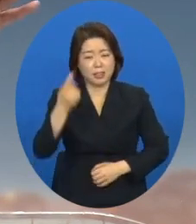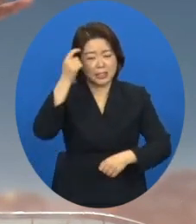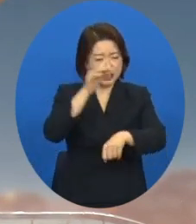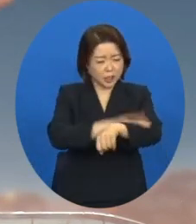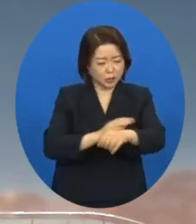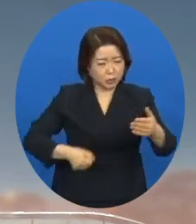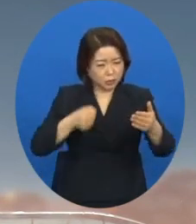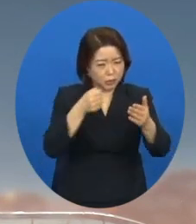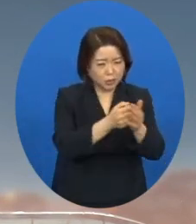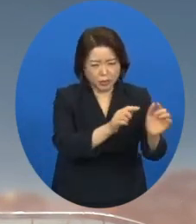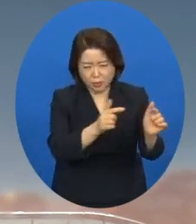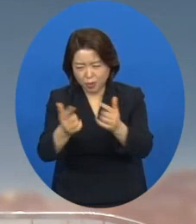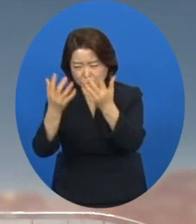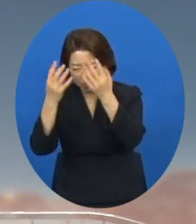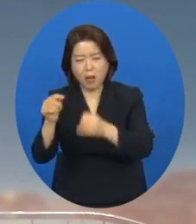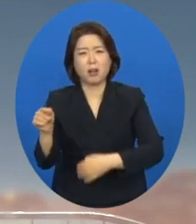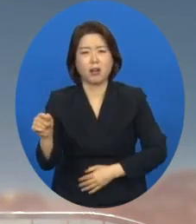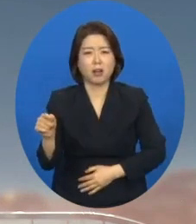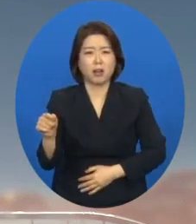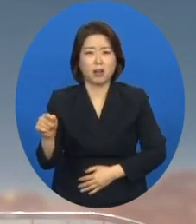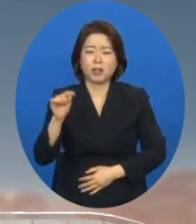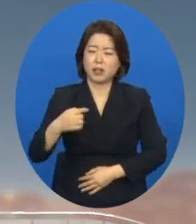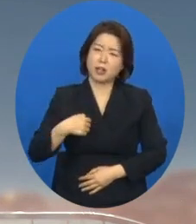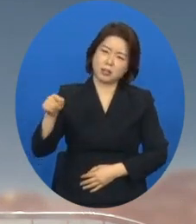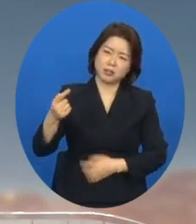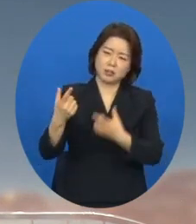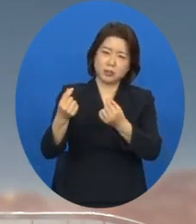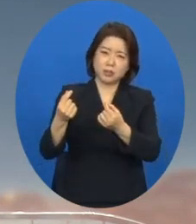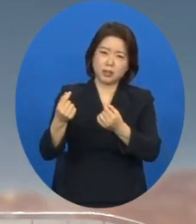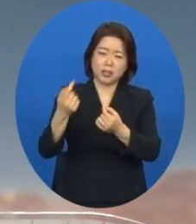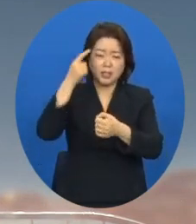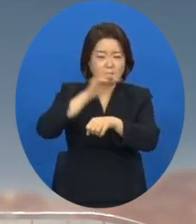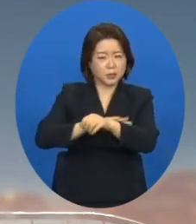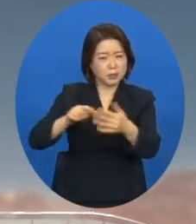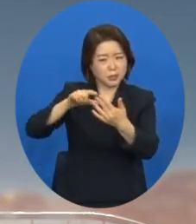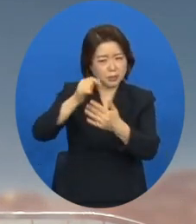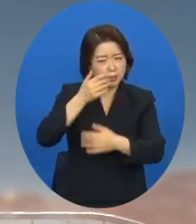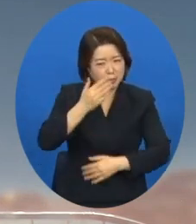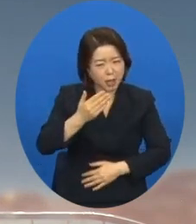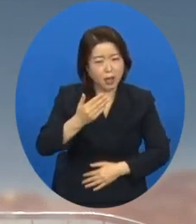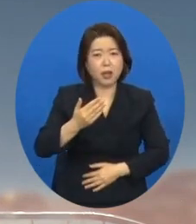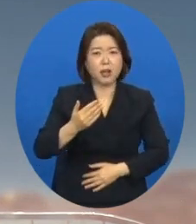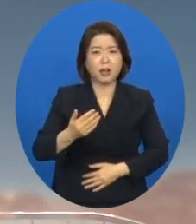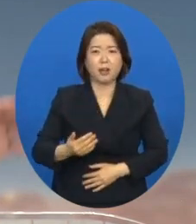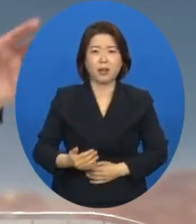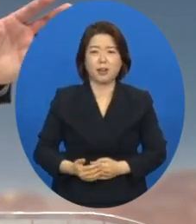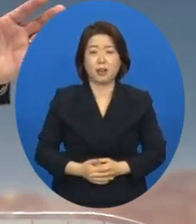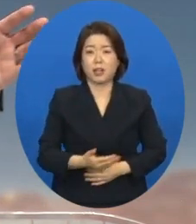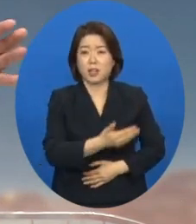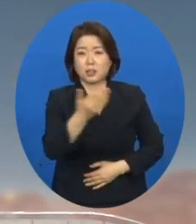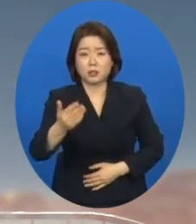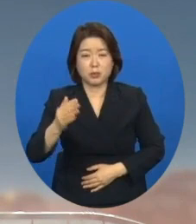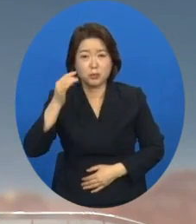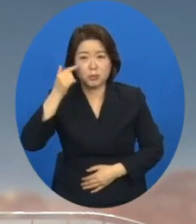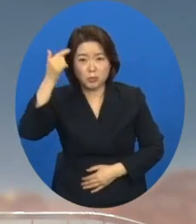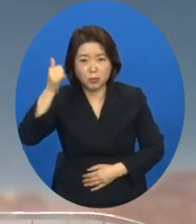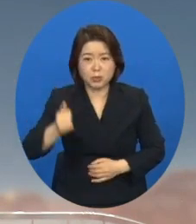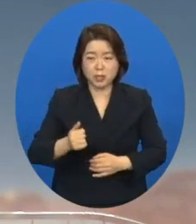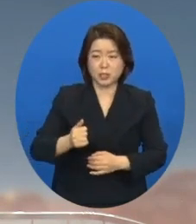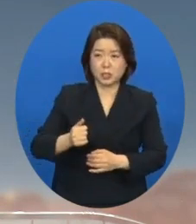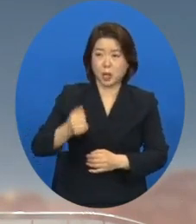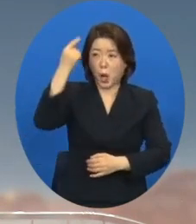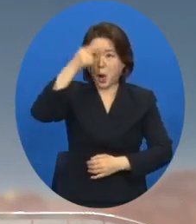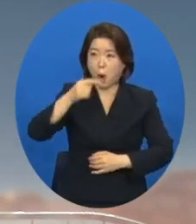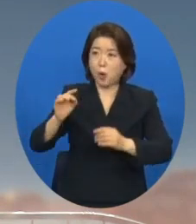지혜로운 결정들이 참 많았거든요. 내가 그렇게 지혜롭게 선택할 수 있을까? 여러분, 목사님 그냥 외모만